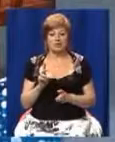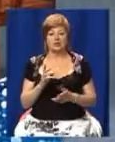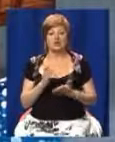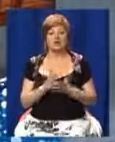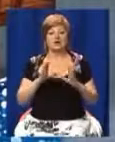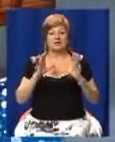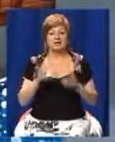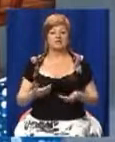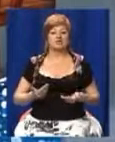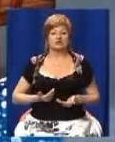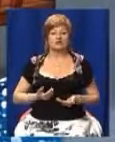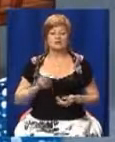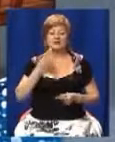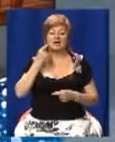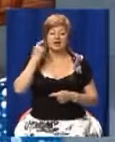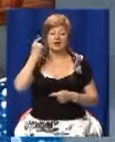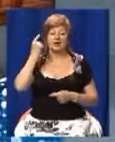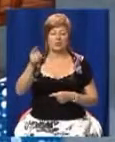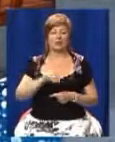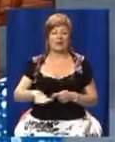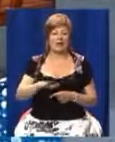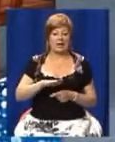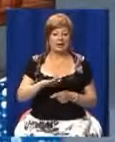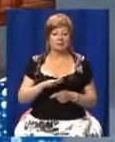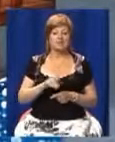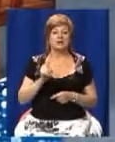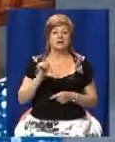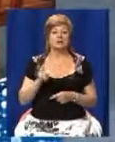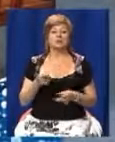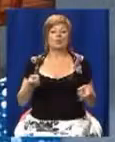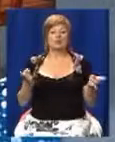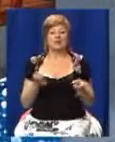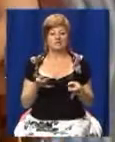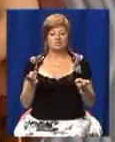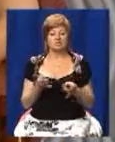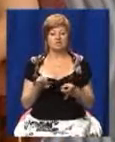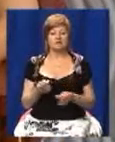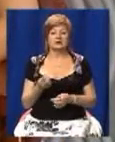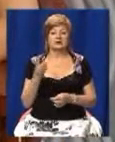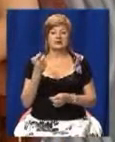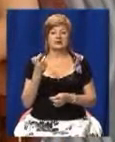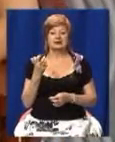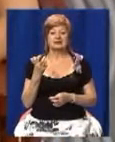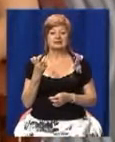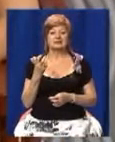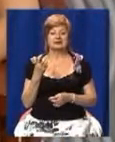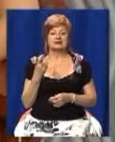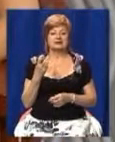світі і живе в одній далекій-далекій країні, йому би знадобилося 300, ні, зараз